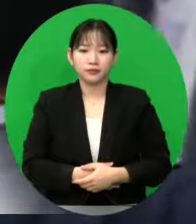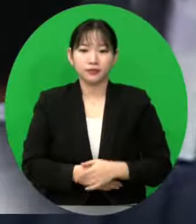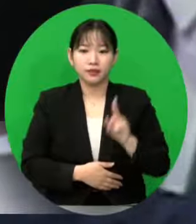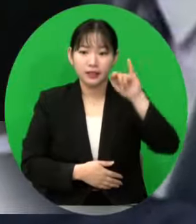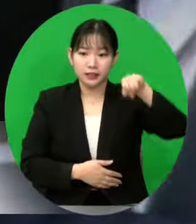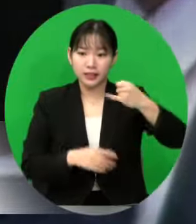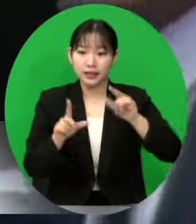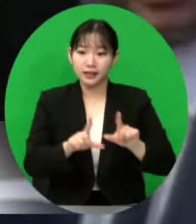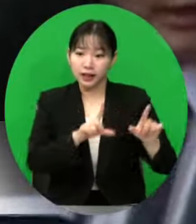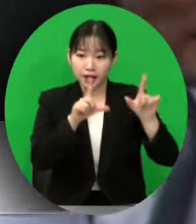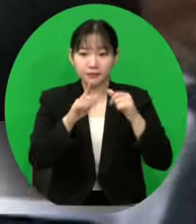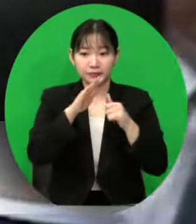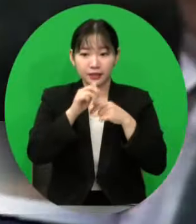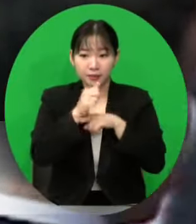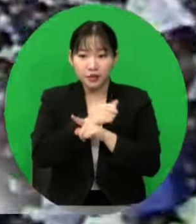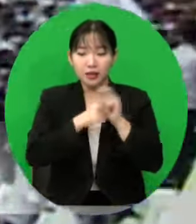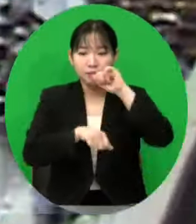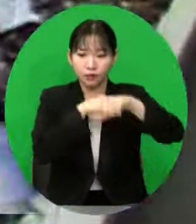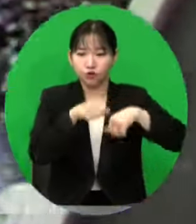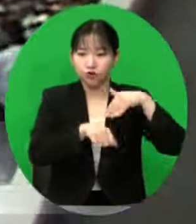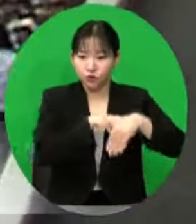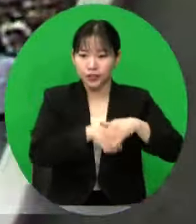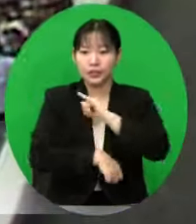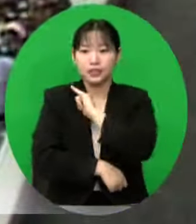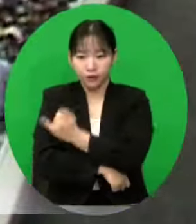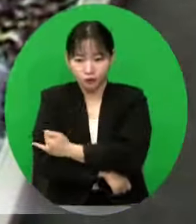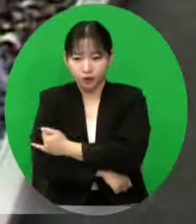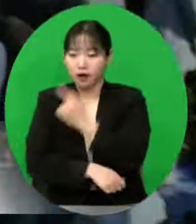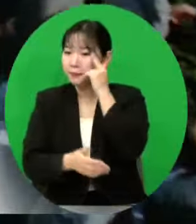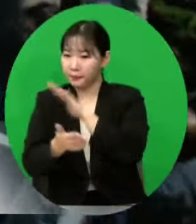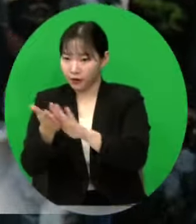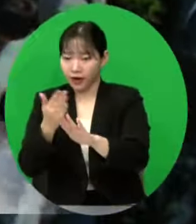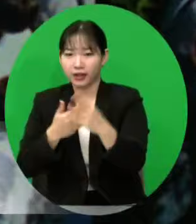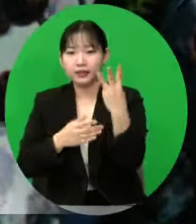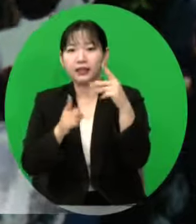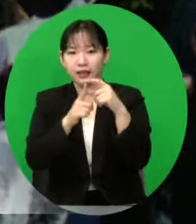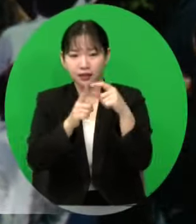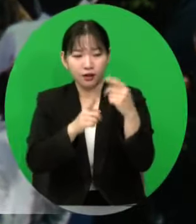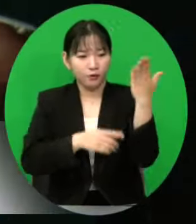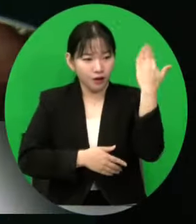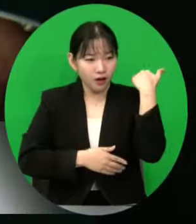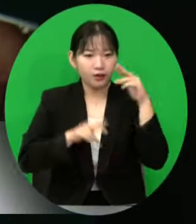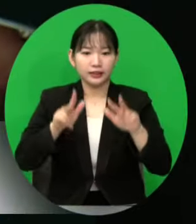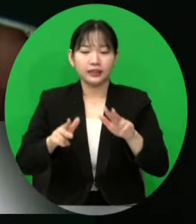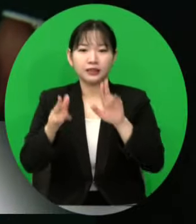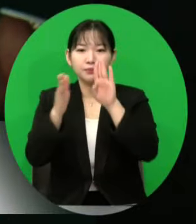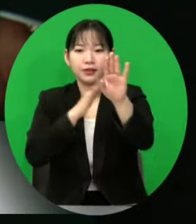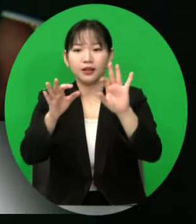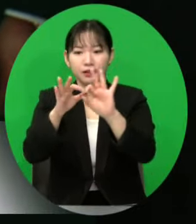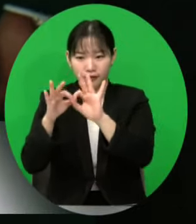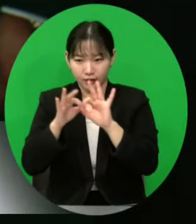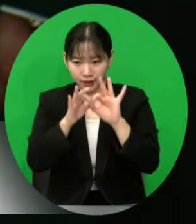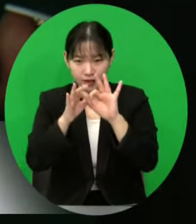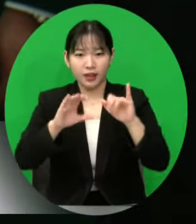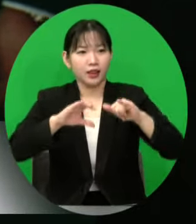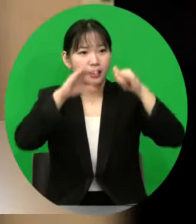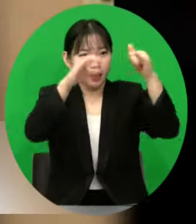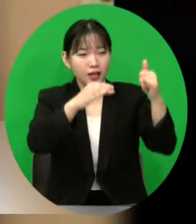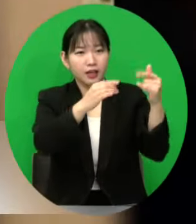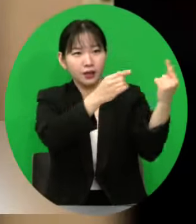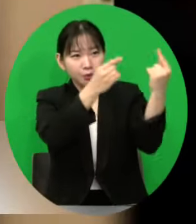DJ의 삶을 상징했던 민주와 인권, 평화는 과거와 현재, 미래를 잇고 세계 공통의 주제라는 점에서 더욱